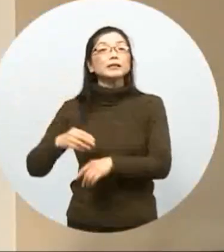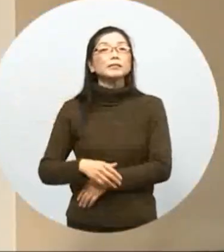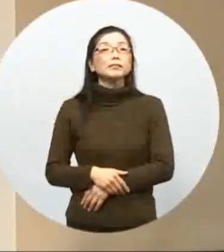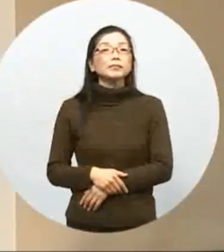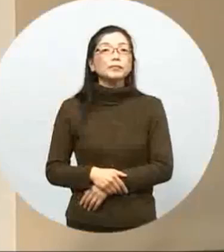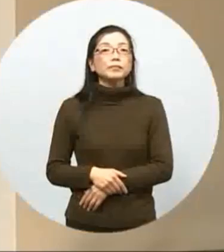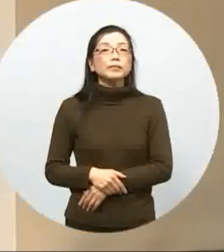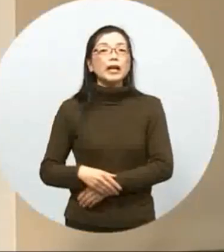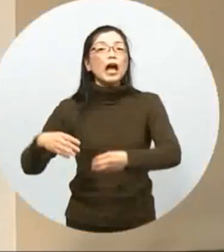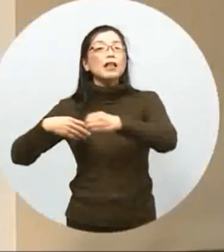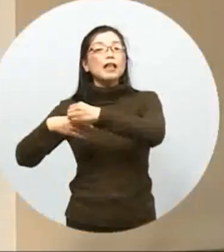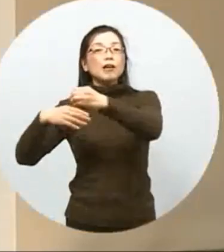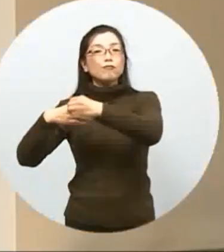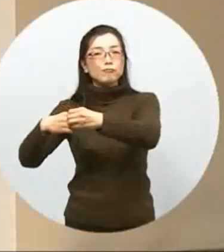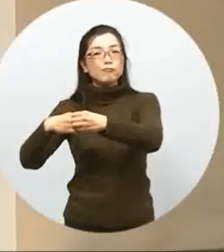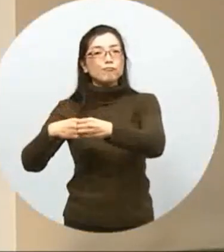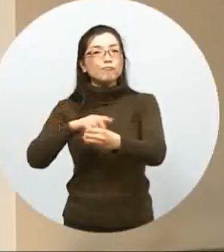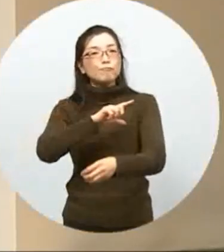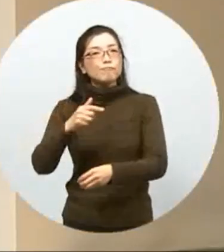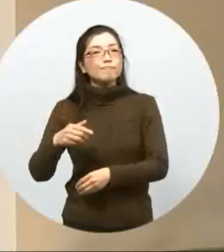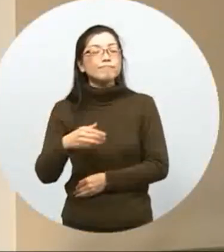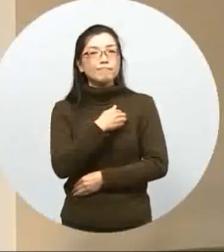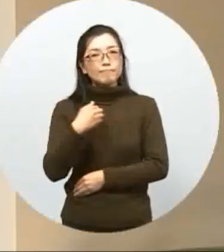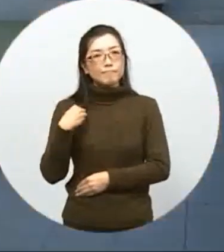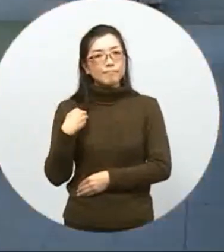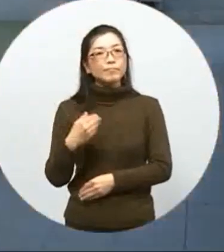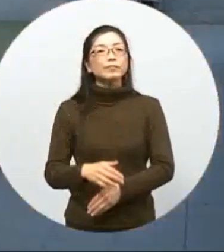では卓球などを楽しむことができます。